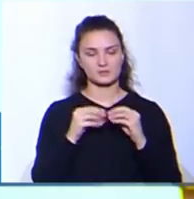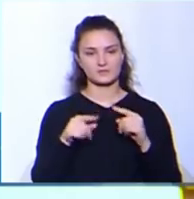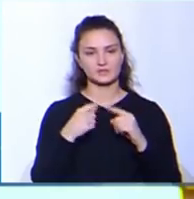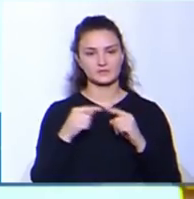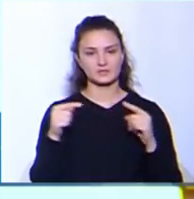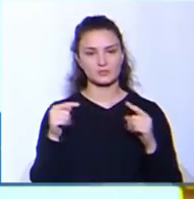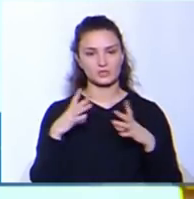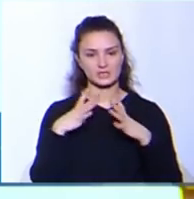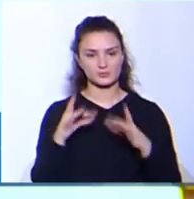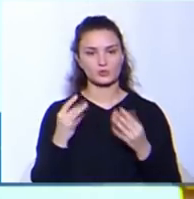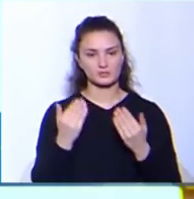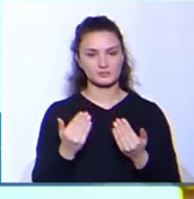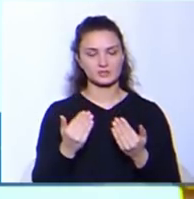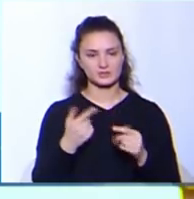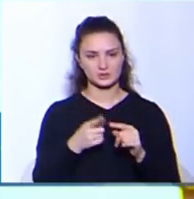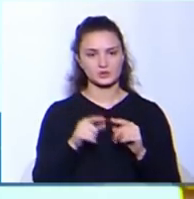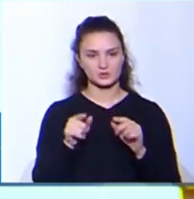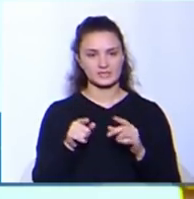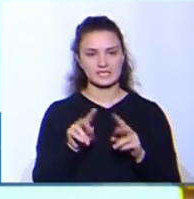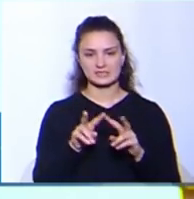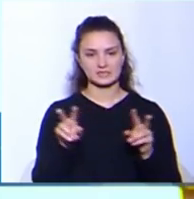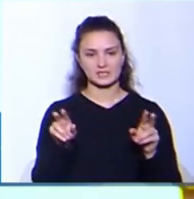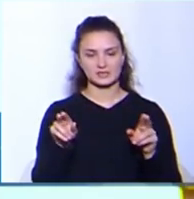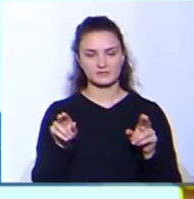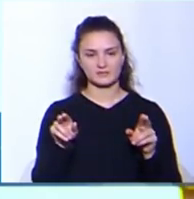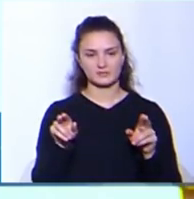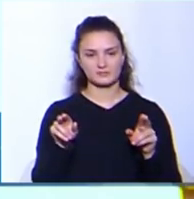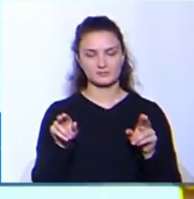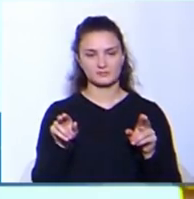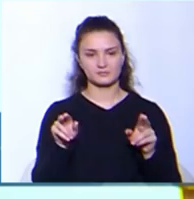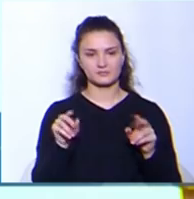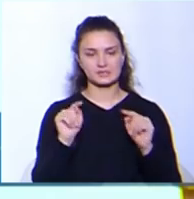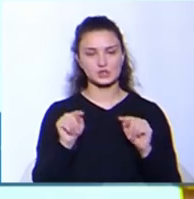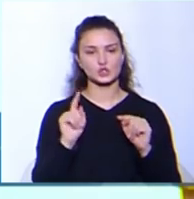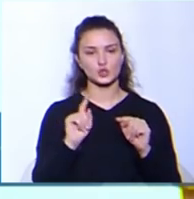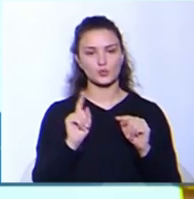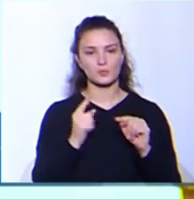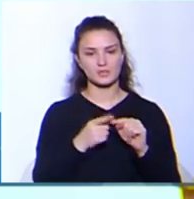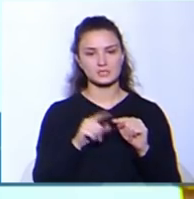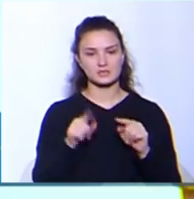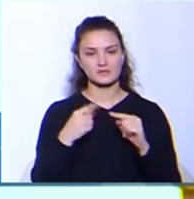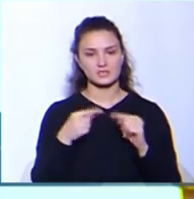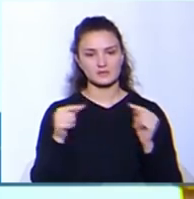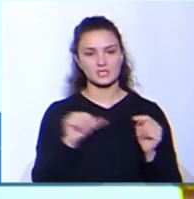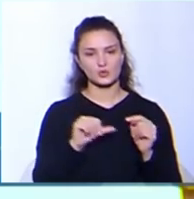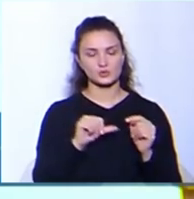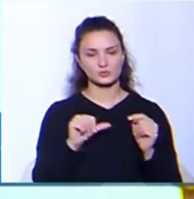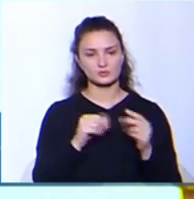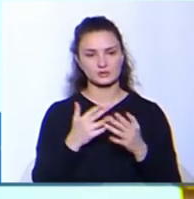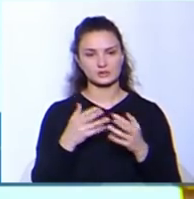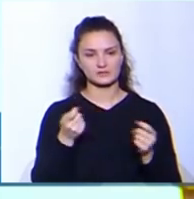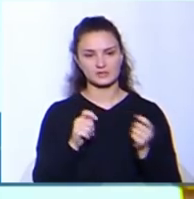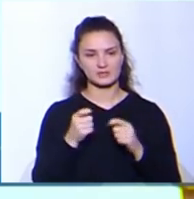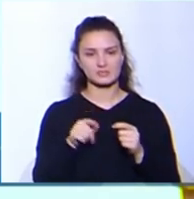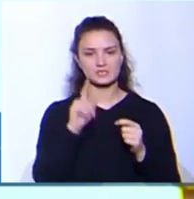სხვადასხვა დამოკიდებულების არის პრაქტიკულად ერთი და იგივე. ის რომ ეს სხვადასხვა ნარკოტიკული ნივთიერება იწვევს